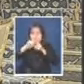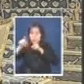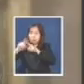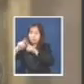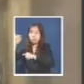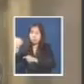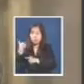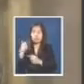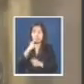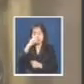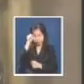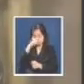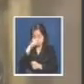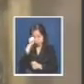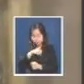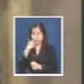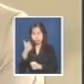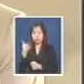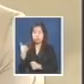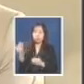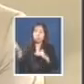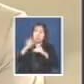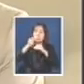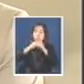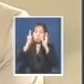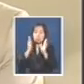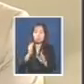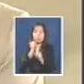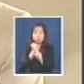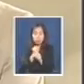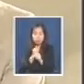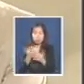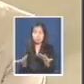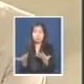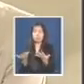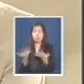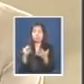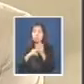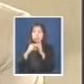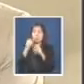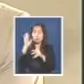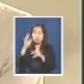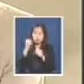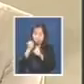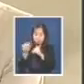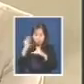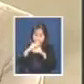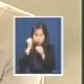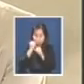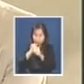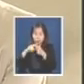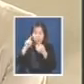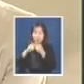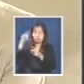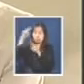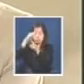ากขึ้น ค่ะก็ได้เพิ่มทั้งจำนวนเจ้าหน้าที่นะคะทางด้านของทางตม.เองนะคะแล้วการดูแล